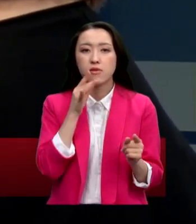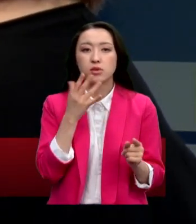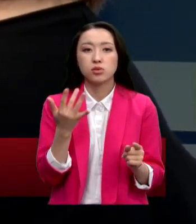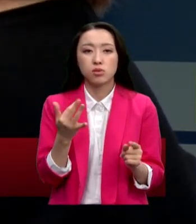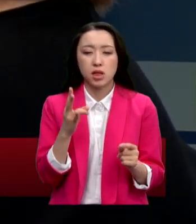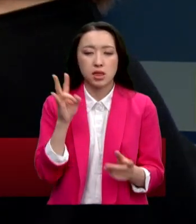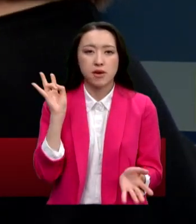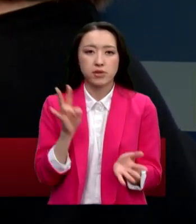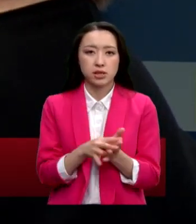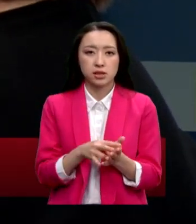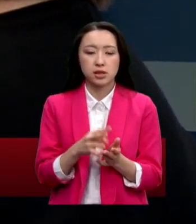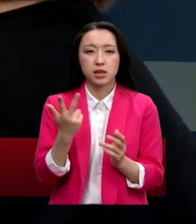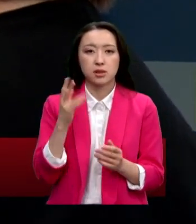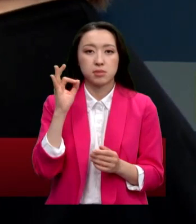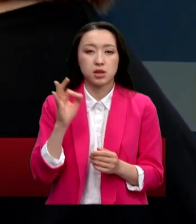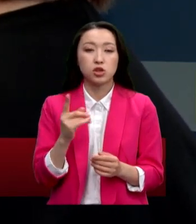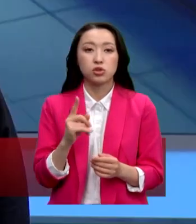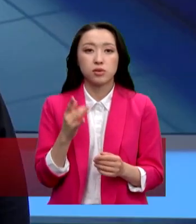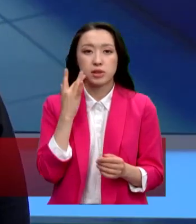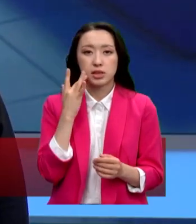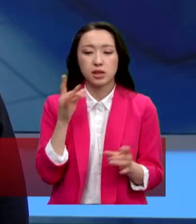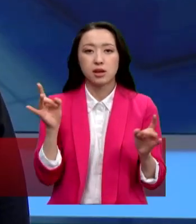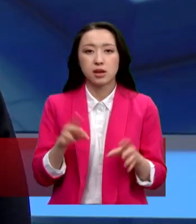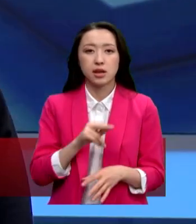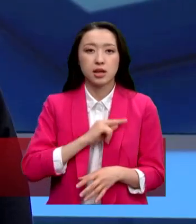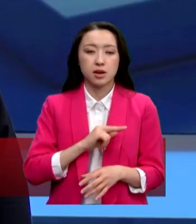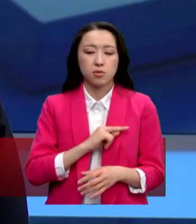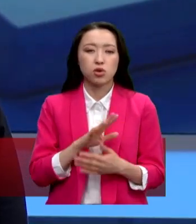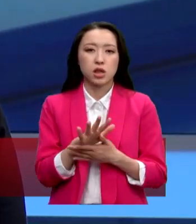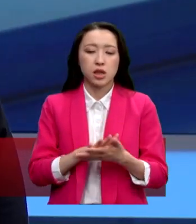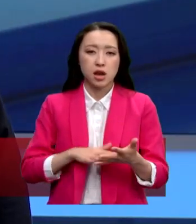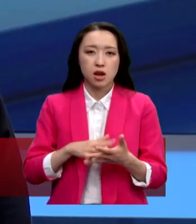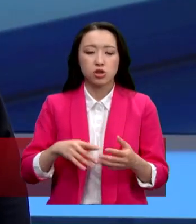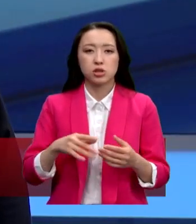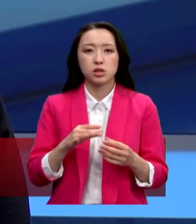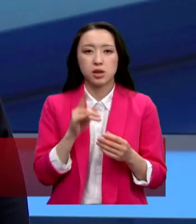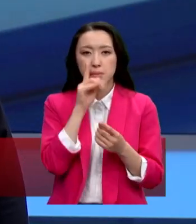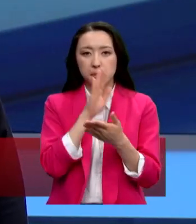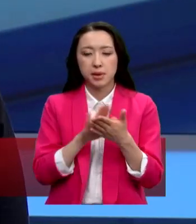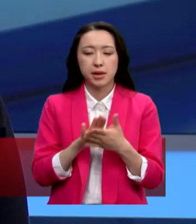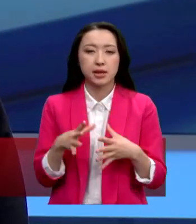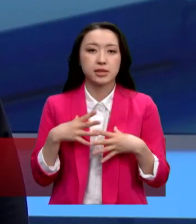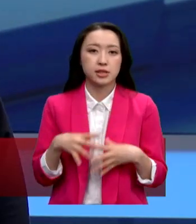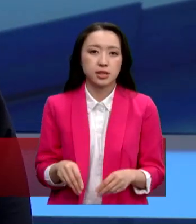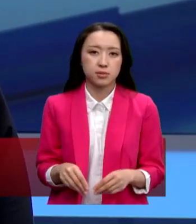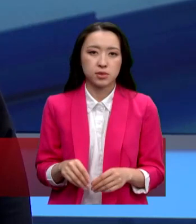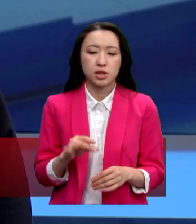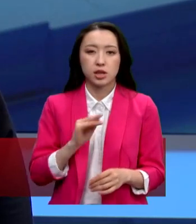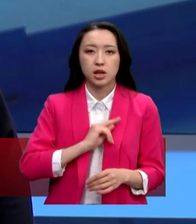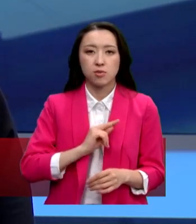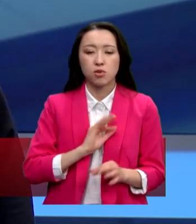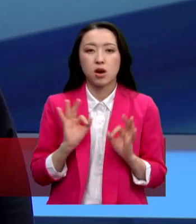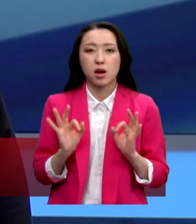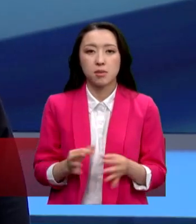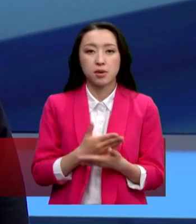Навсегда, для того, чтобы сфера всегда работала нормально, адекватно, открыто и не пряталась в серые зоны. Зачем это нужно? Вы